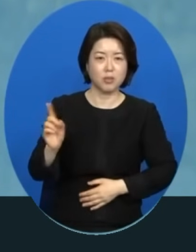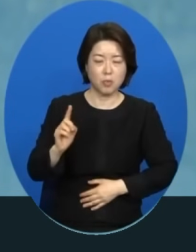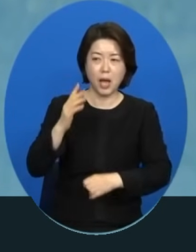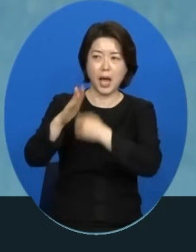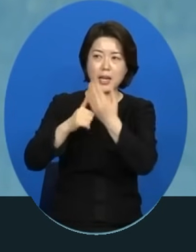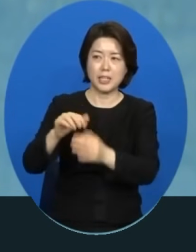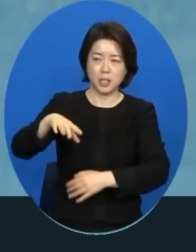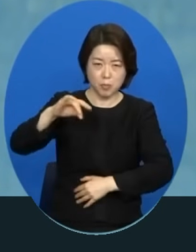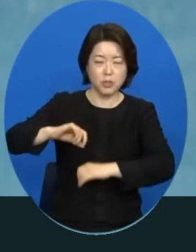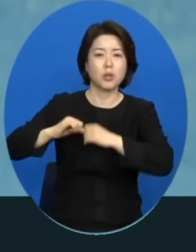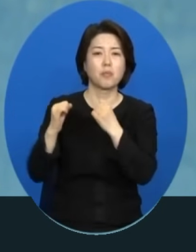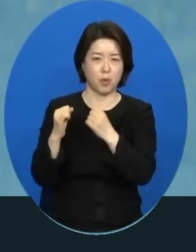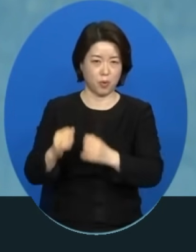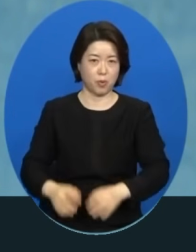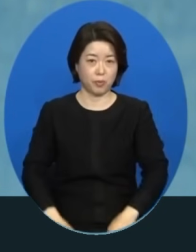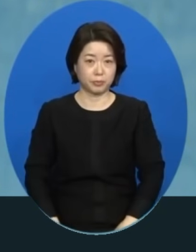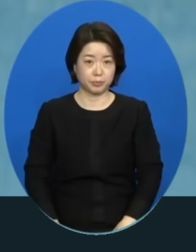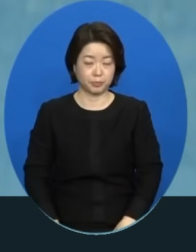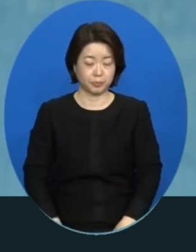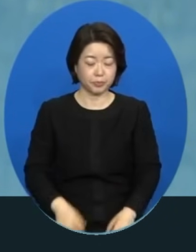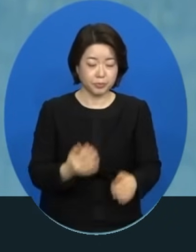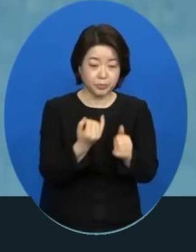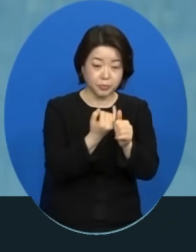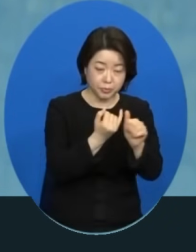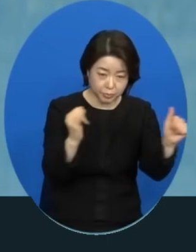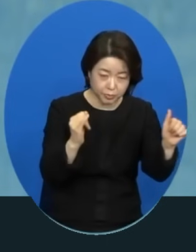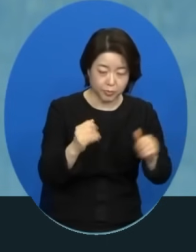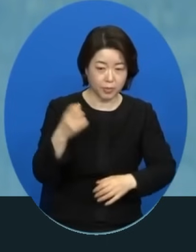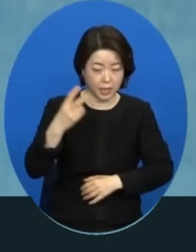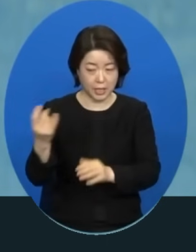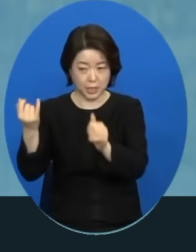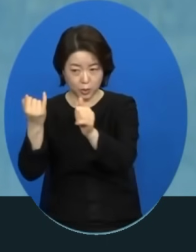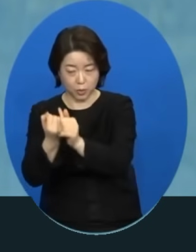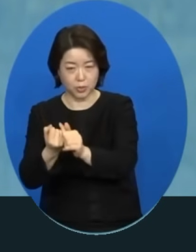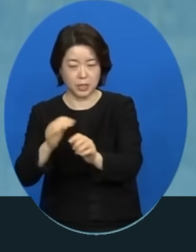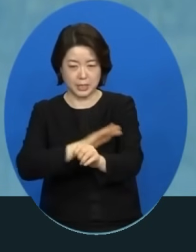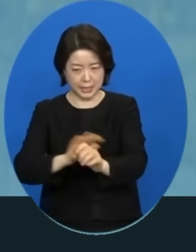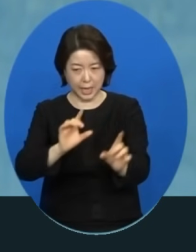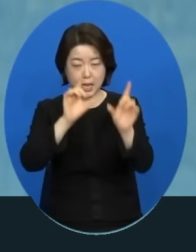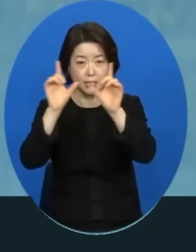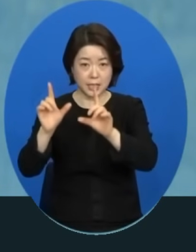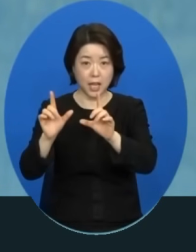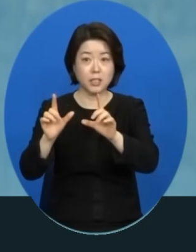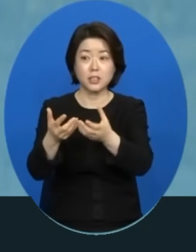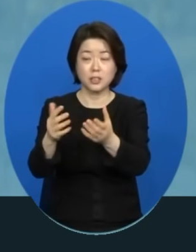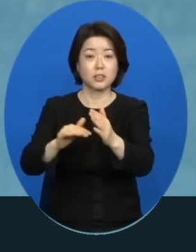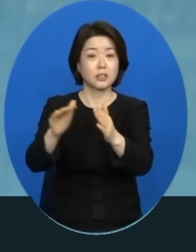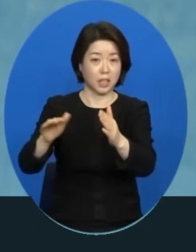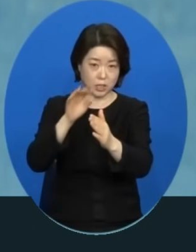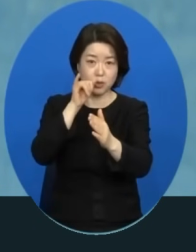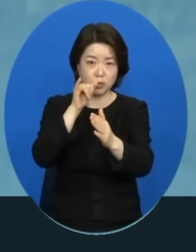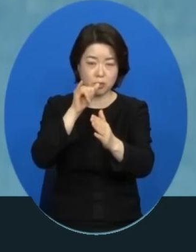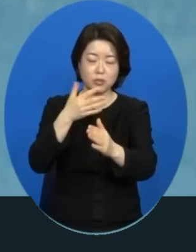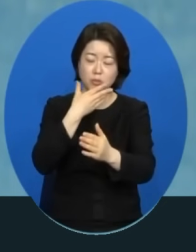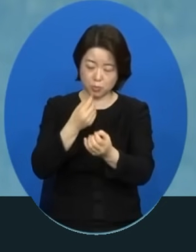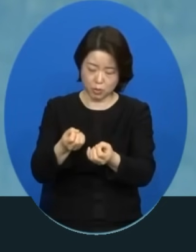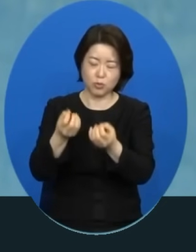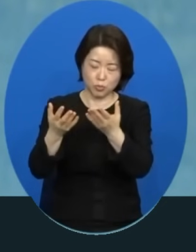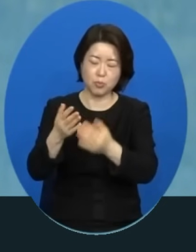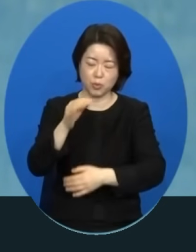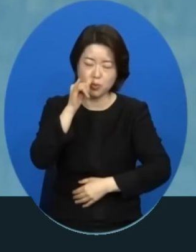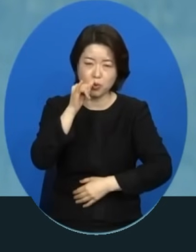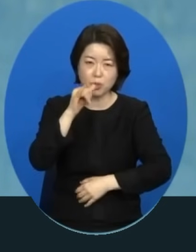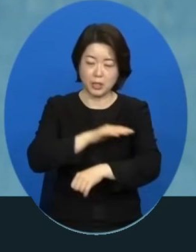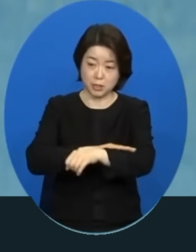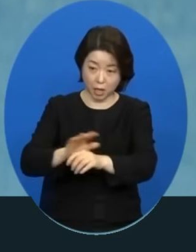이혼하고 재혼하신 부부 중에 잘 사는 부부들이 있습니다. 정말 축복하고 정말 그분들을 위해서 저는 기도하고 있어요. 저희 교회에도 그런